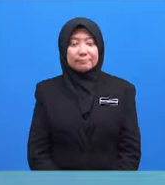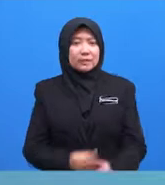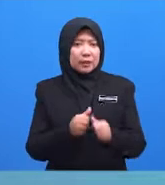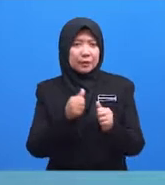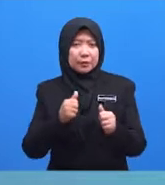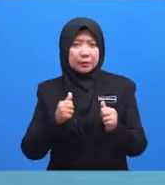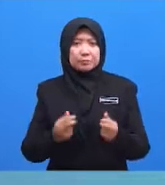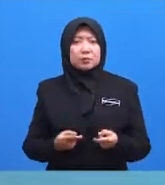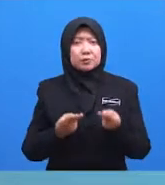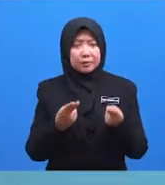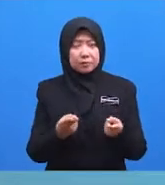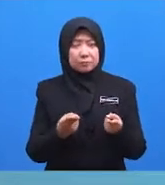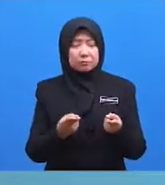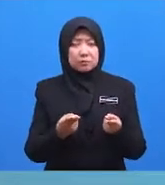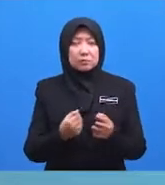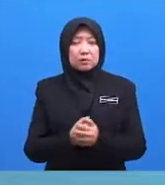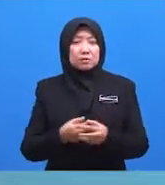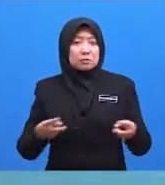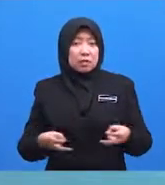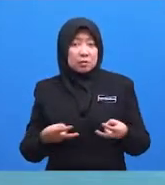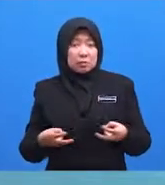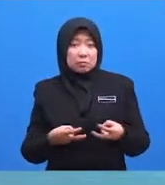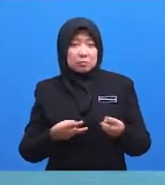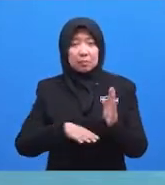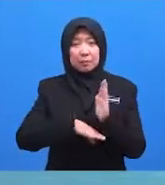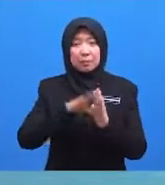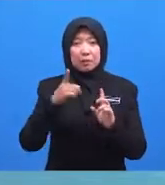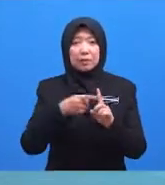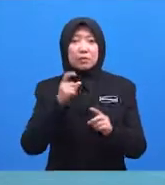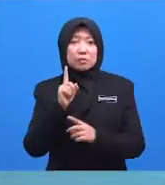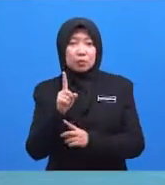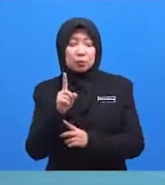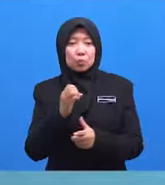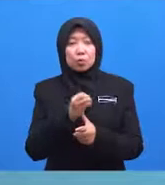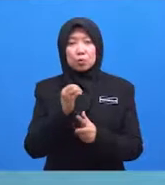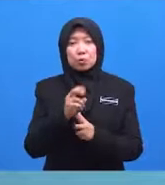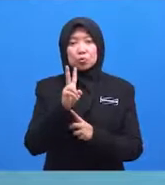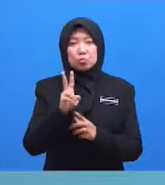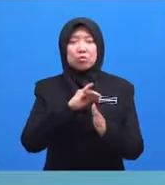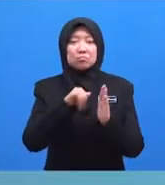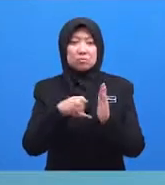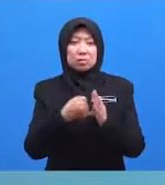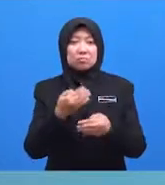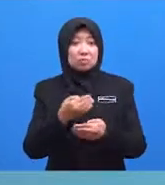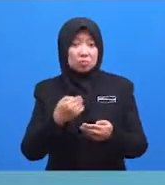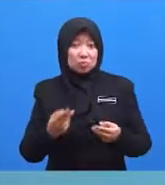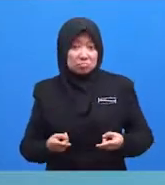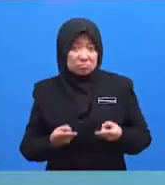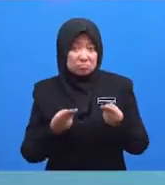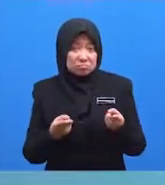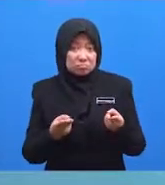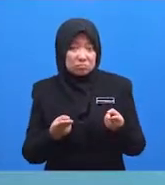Elakkan menghidang salad lebih daripada 1 atau 2 jam sebelum menghidang